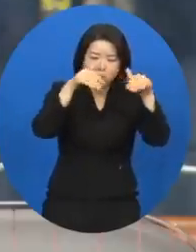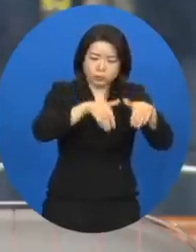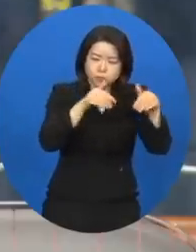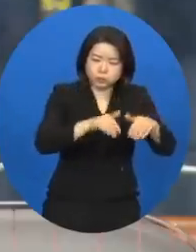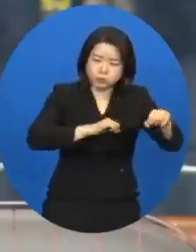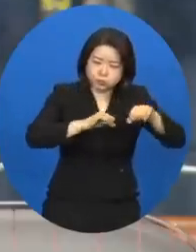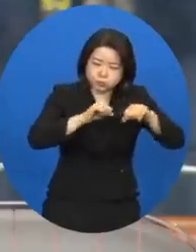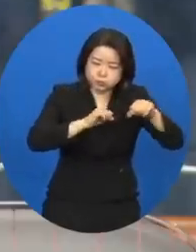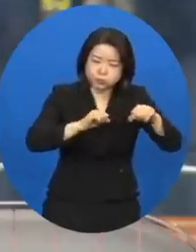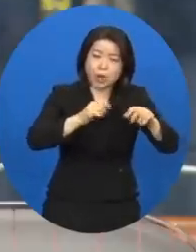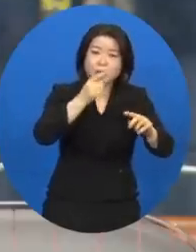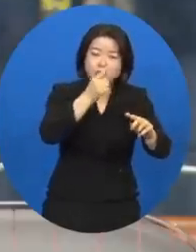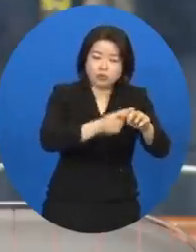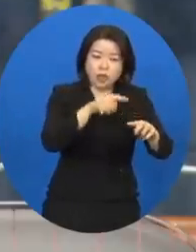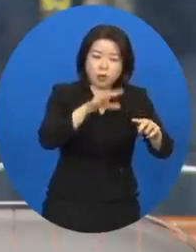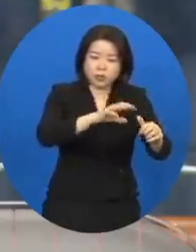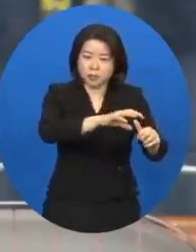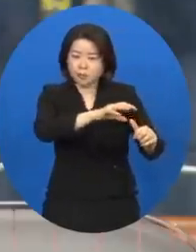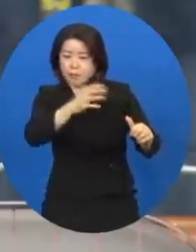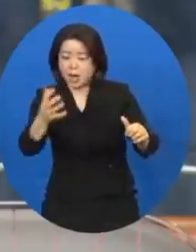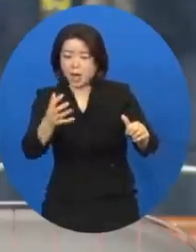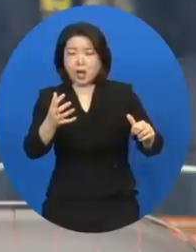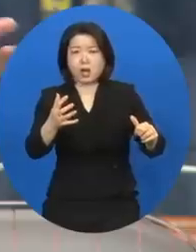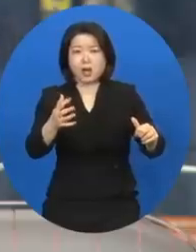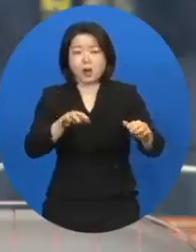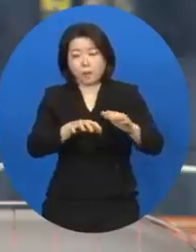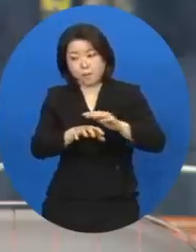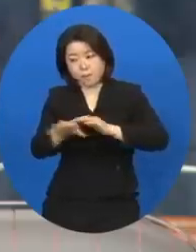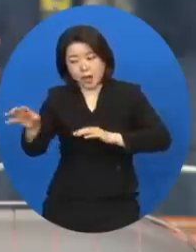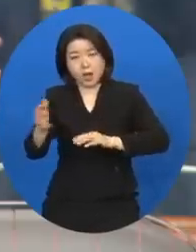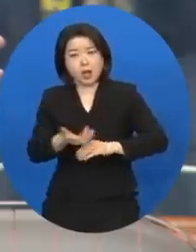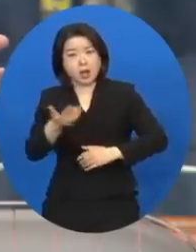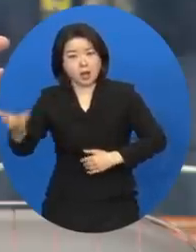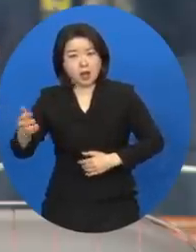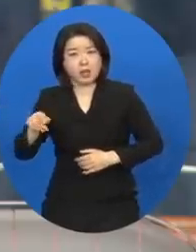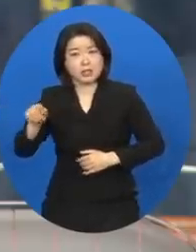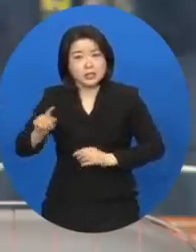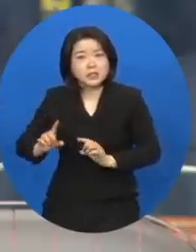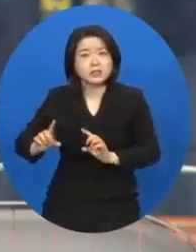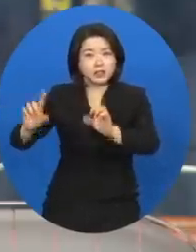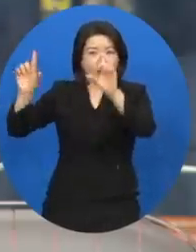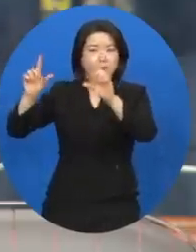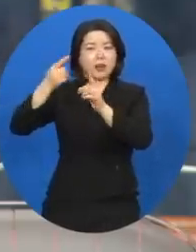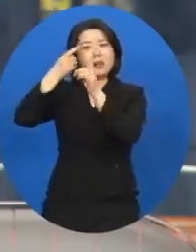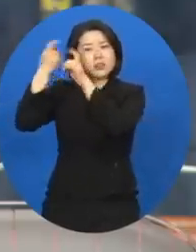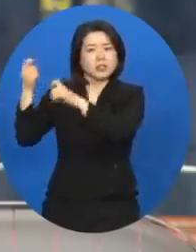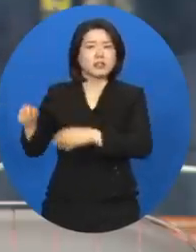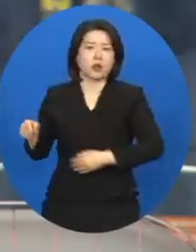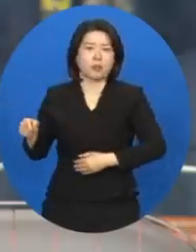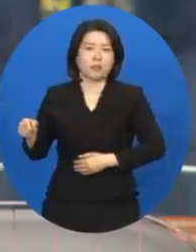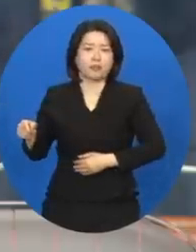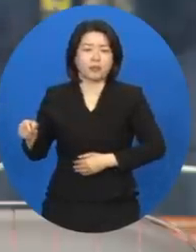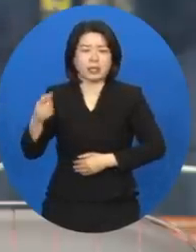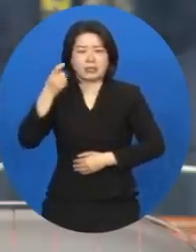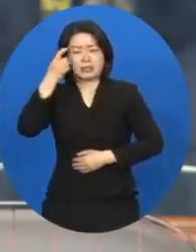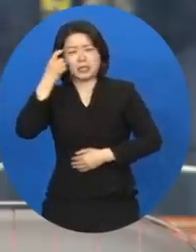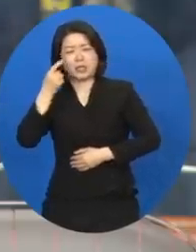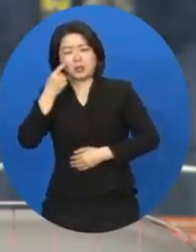거기서 해방된 날, 그날을 기념하라는 거예요. 가장 수치스러운